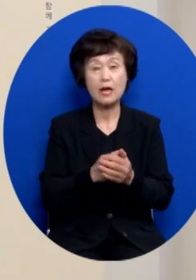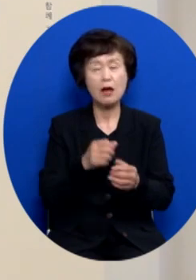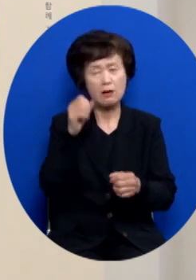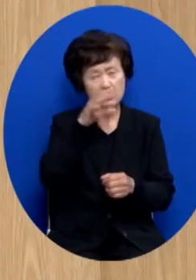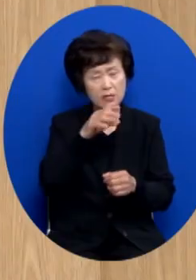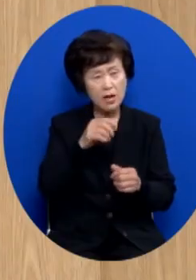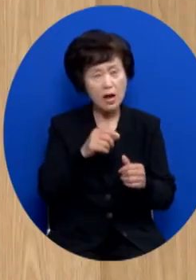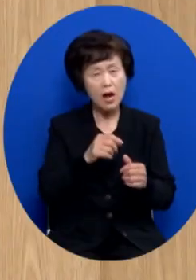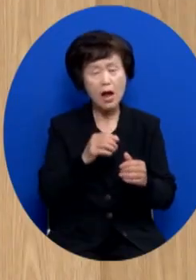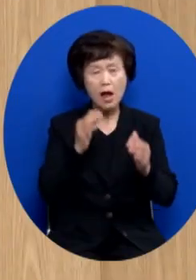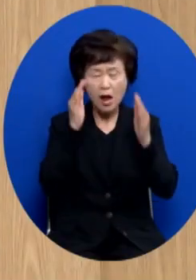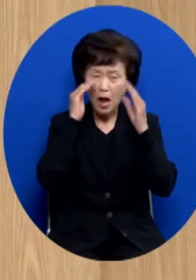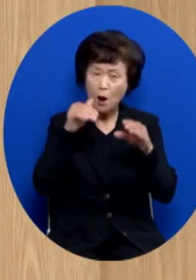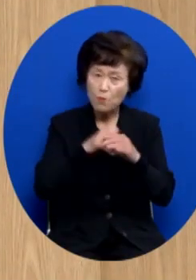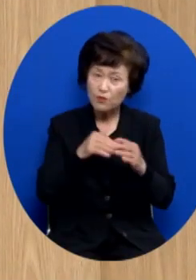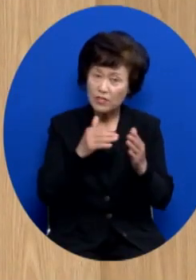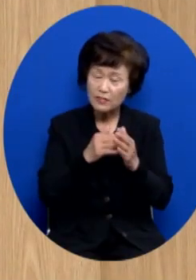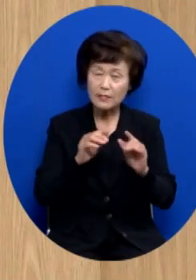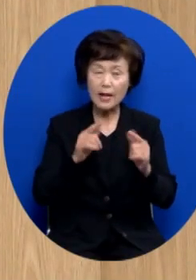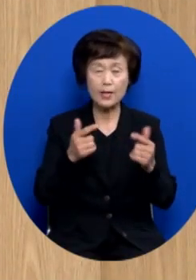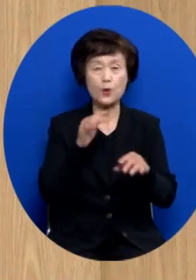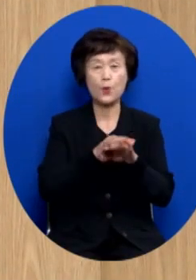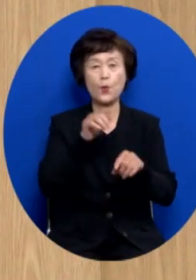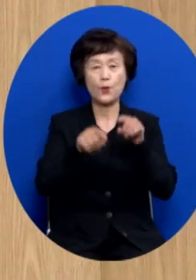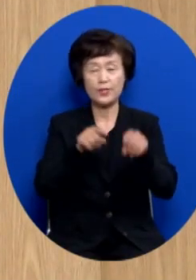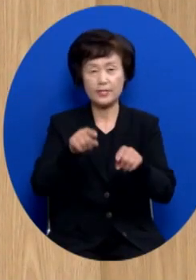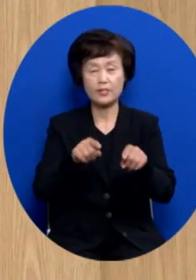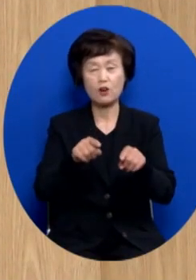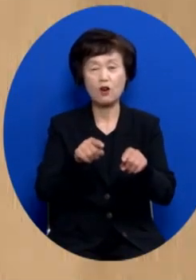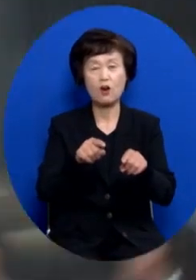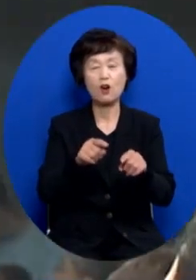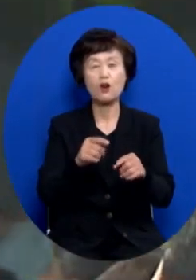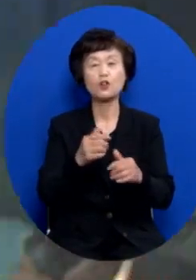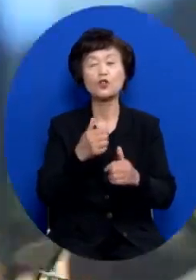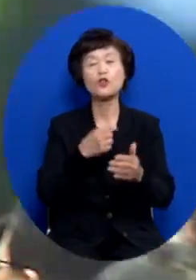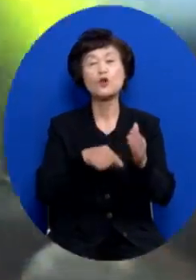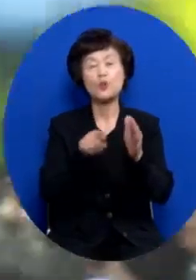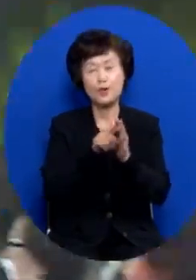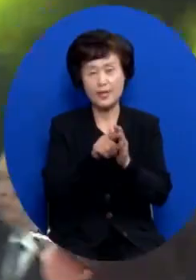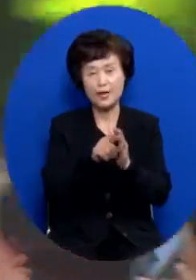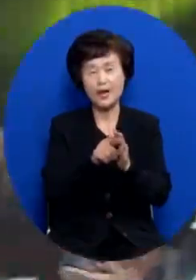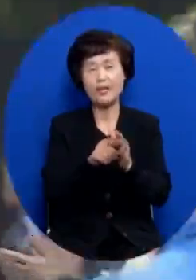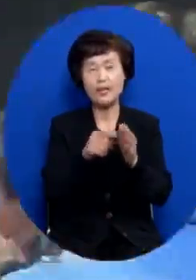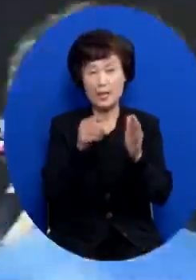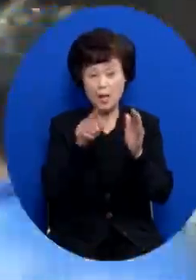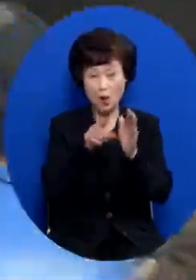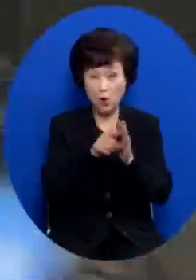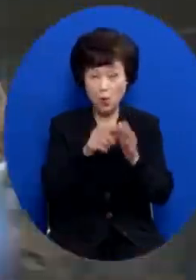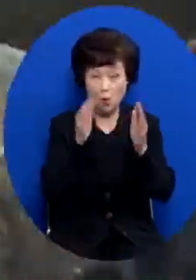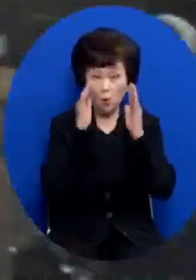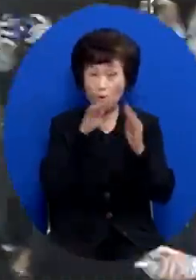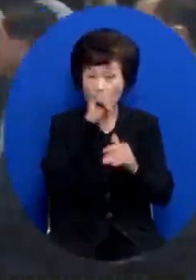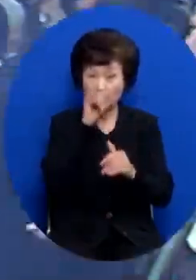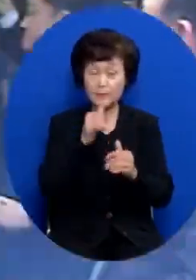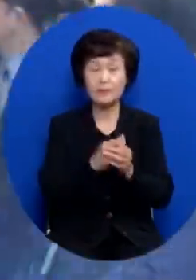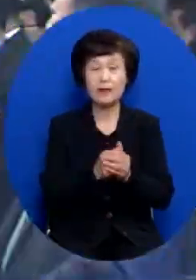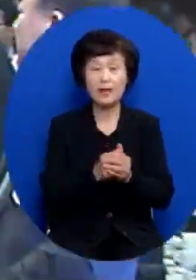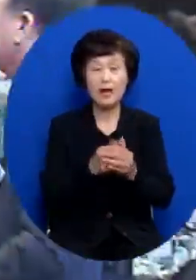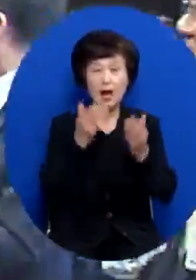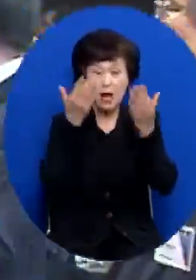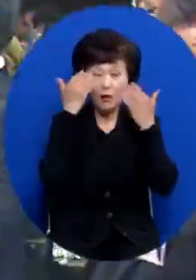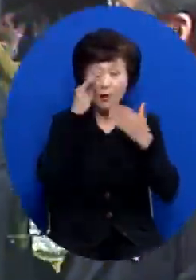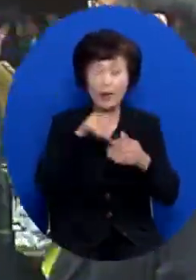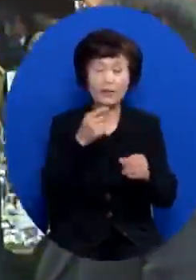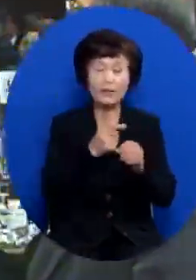구호나 학문에서 그치지 않도록 7대 실천운동이 신학을 뒷받침하고 있습니다. 예장 백석교단은 개혁주의 생명신학을 통해